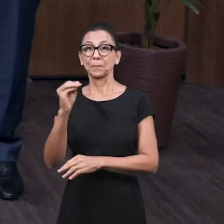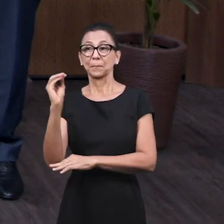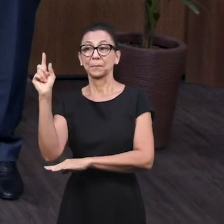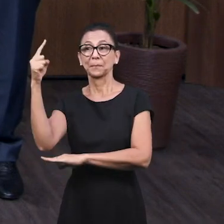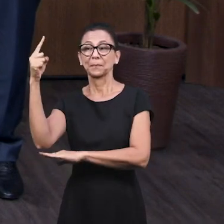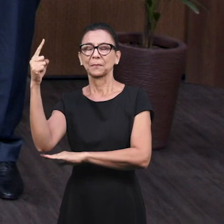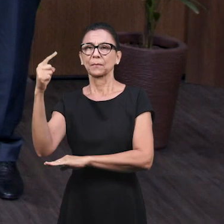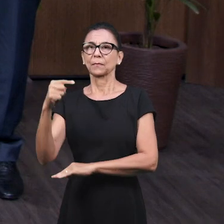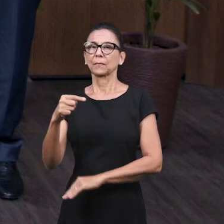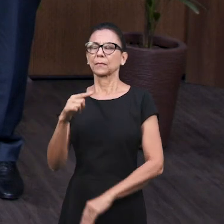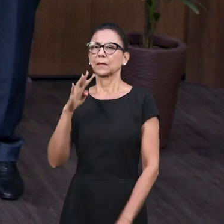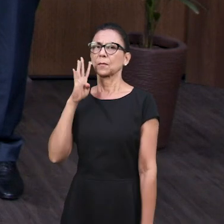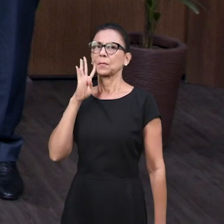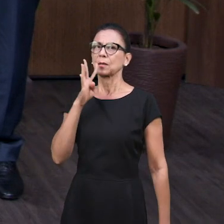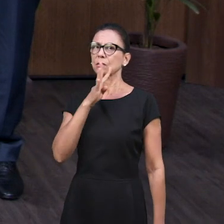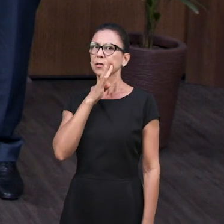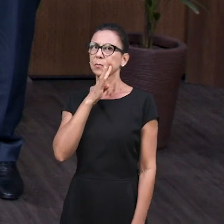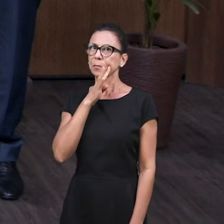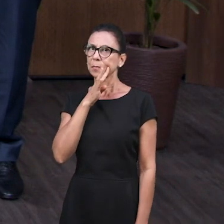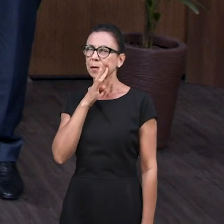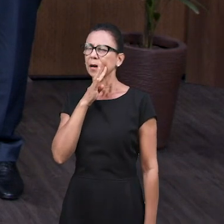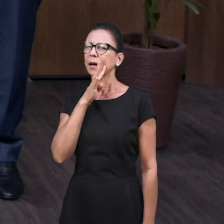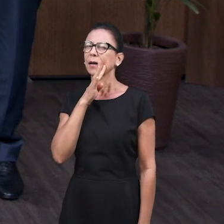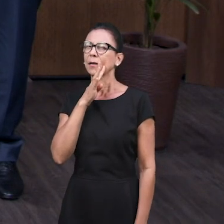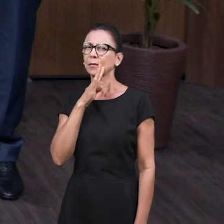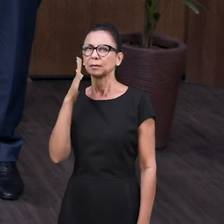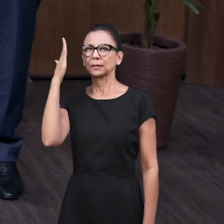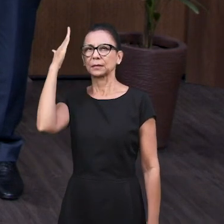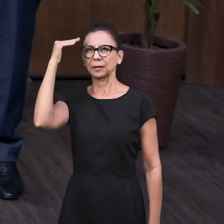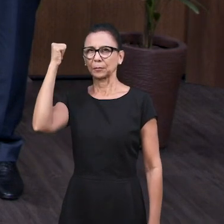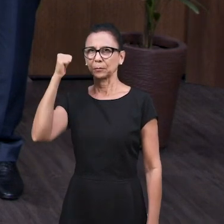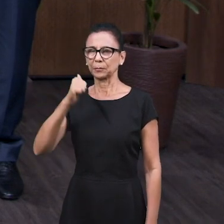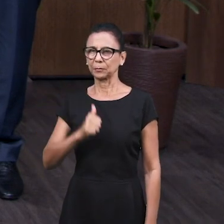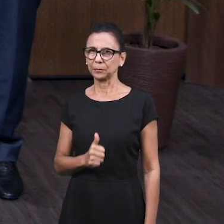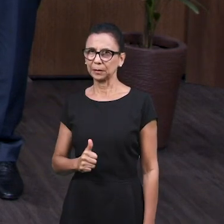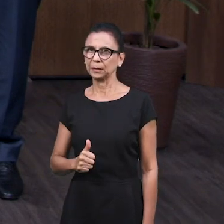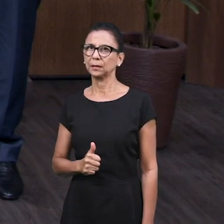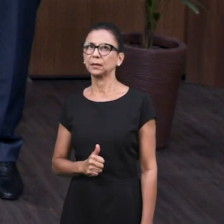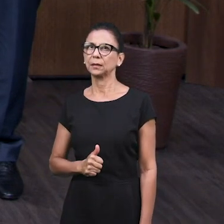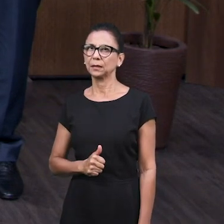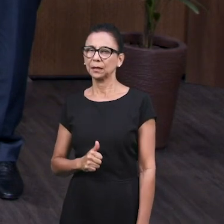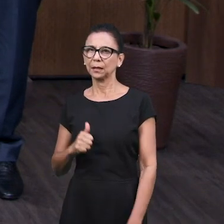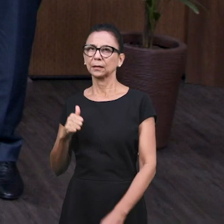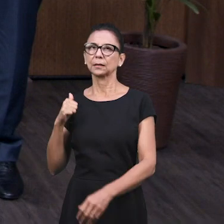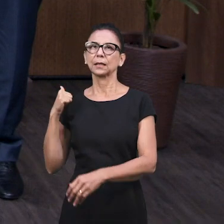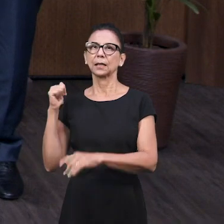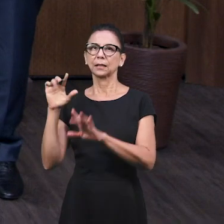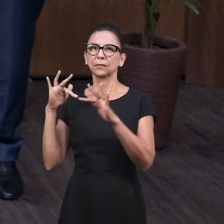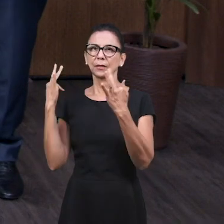Bartimée était en train de parler d'une liaison de Jésus avec sa lignée